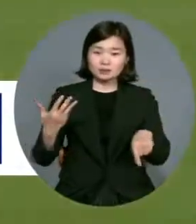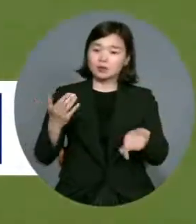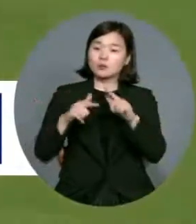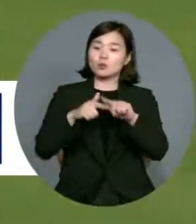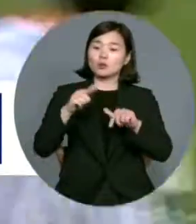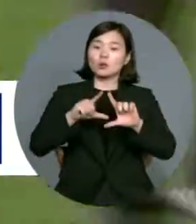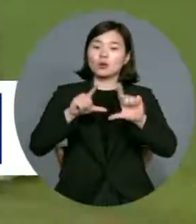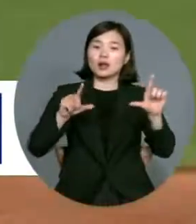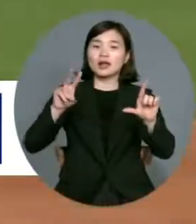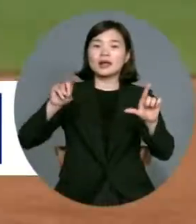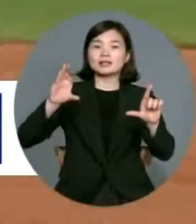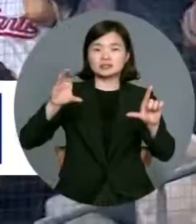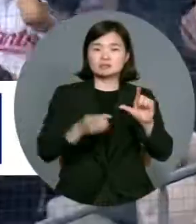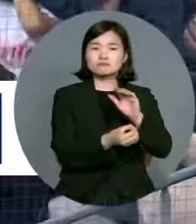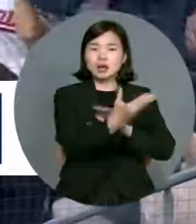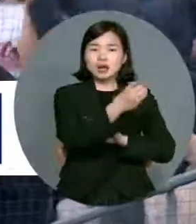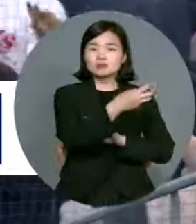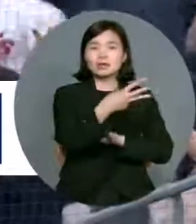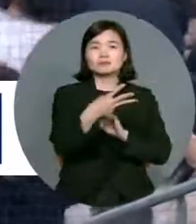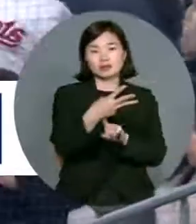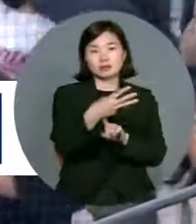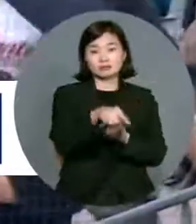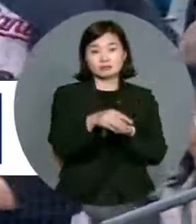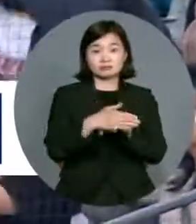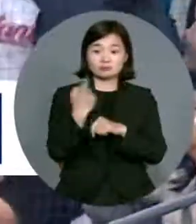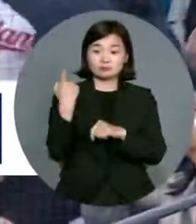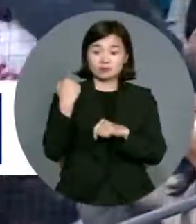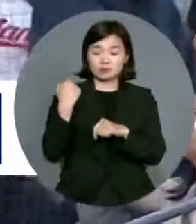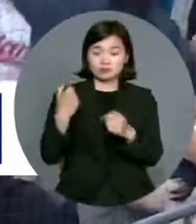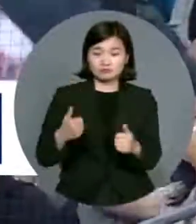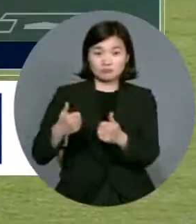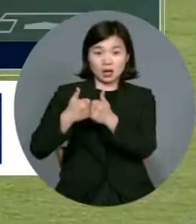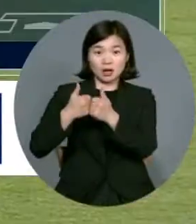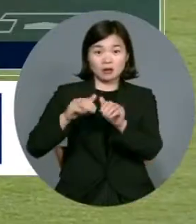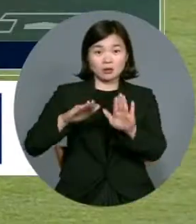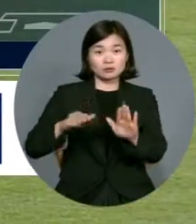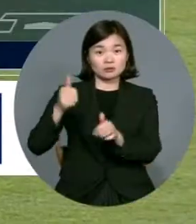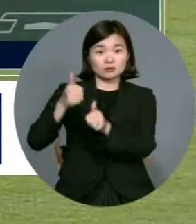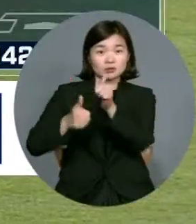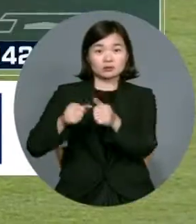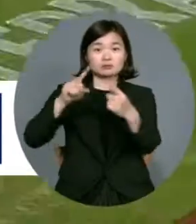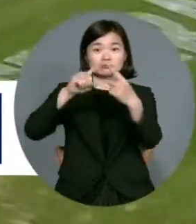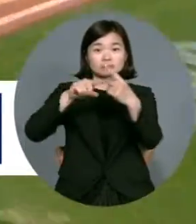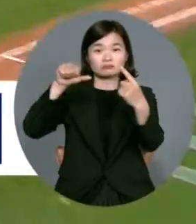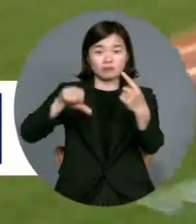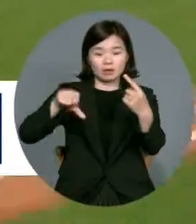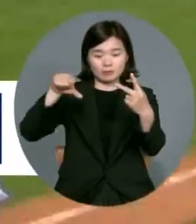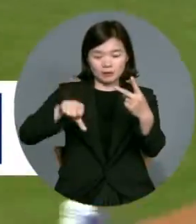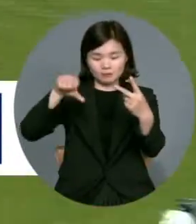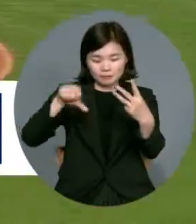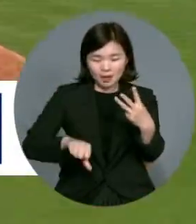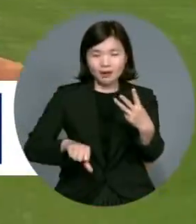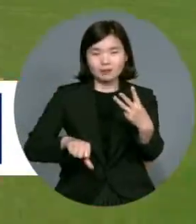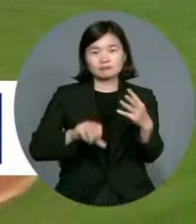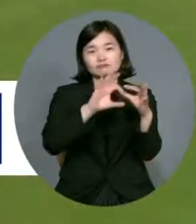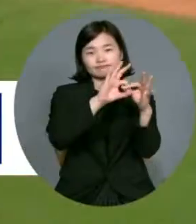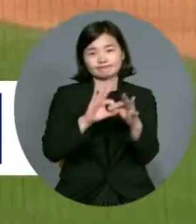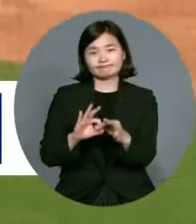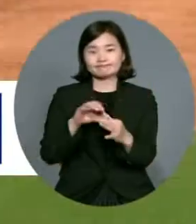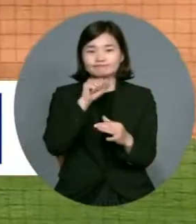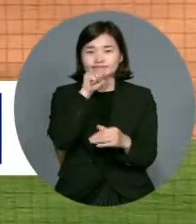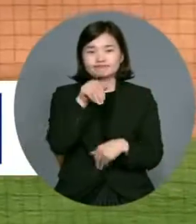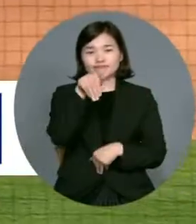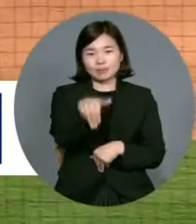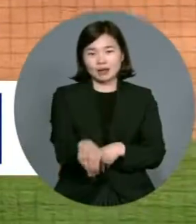승리의 기운을 이어가지 못했던 삼성은 어제 맞대결과 오늘 경기까지 내주며 시즌 3번째 3연전 싹쓸이